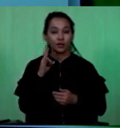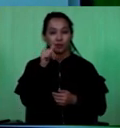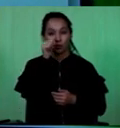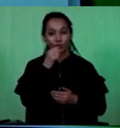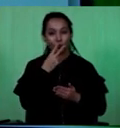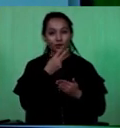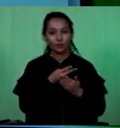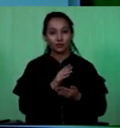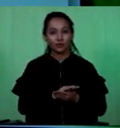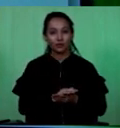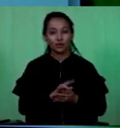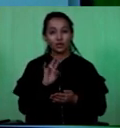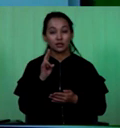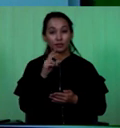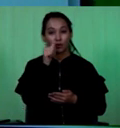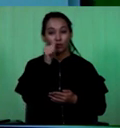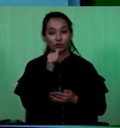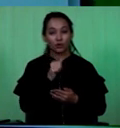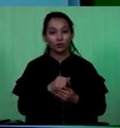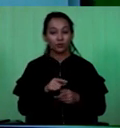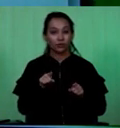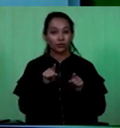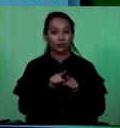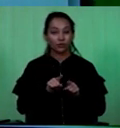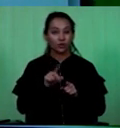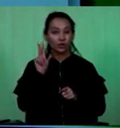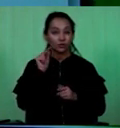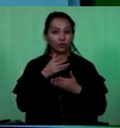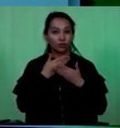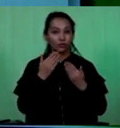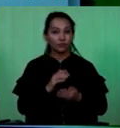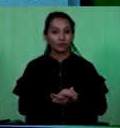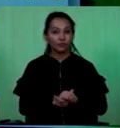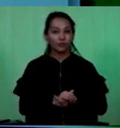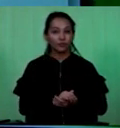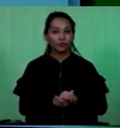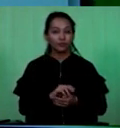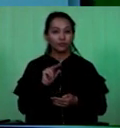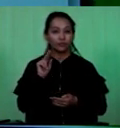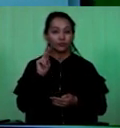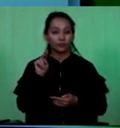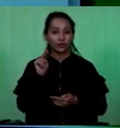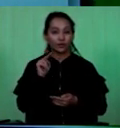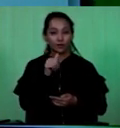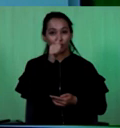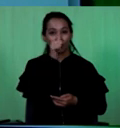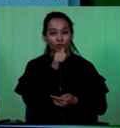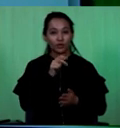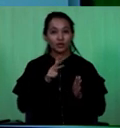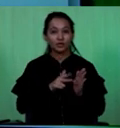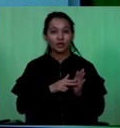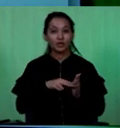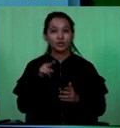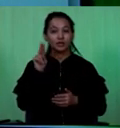chiqamiz. Bu oyimizda ham bunday sana yo'q. Dekabr oyida esa